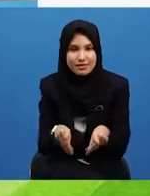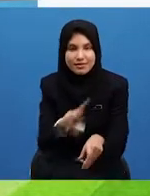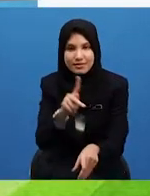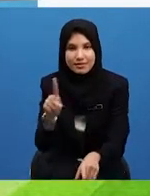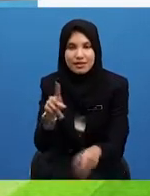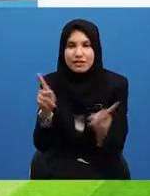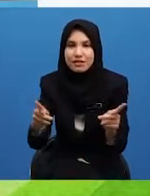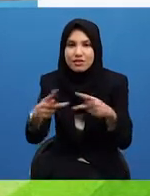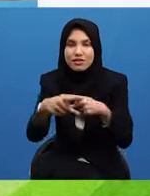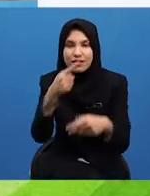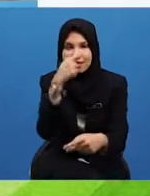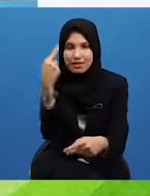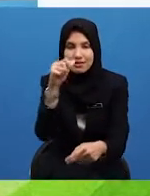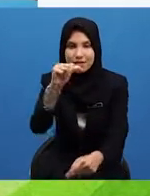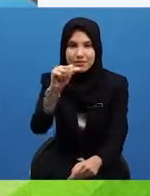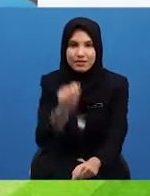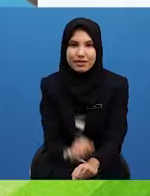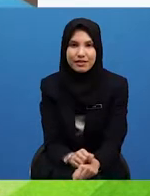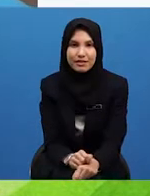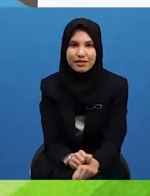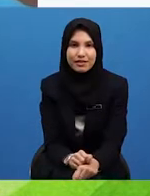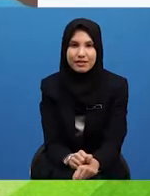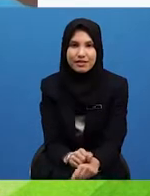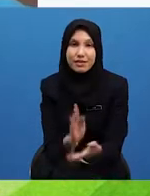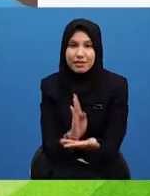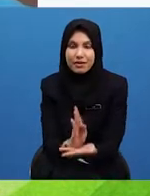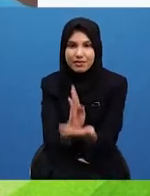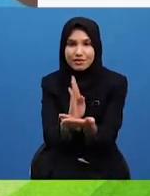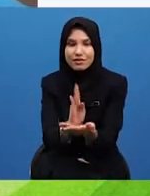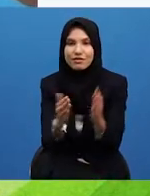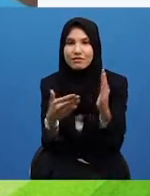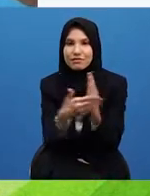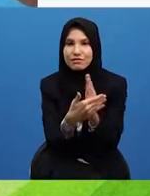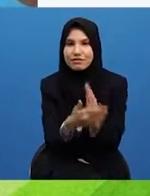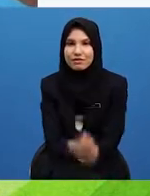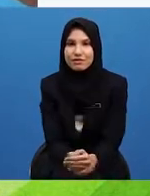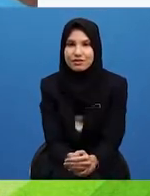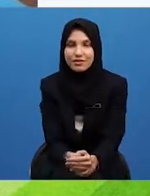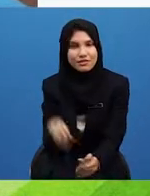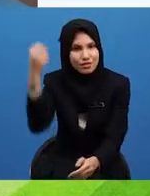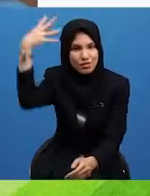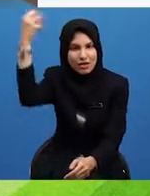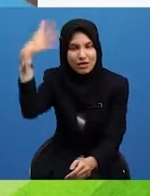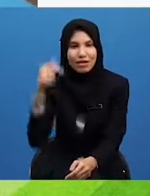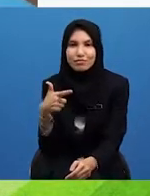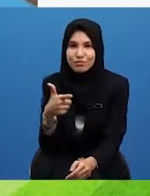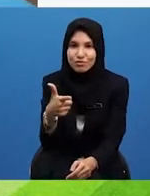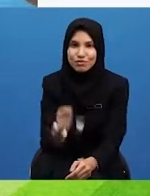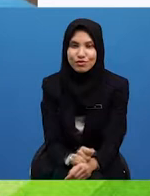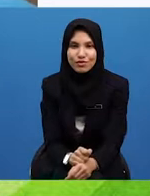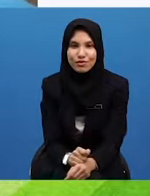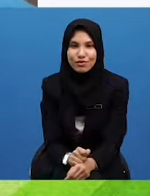kotak hitam y dibantu oleh sebuah lampu Solo